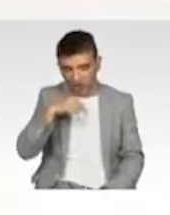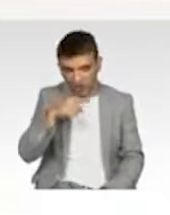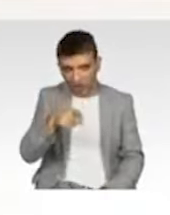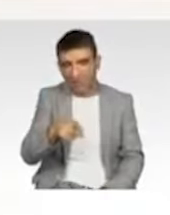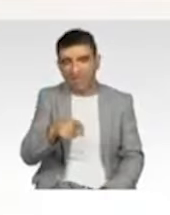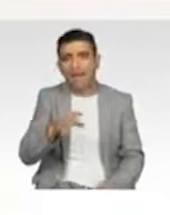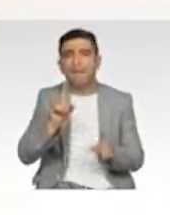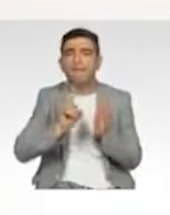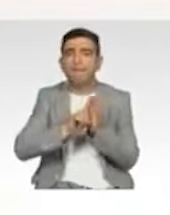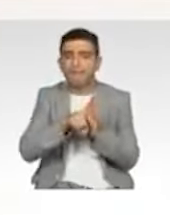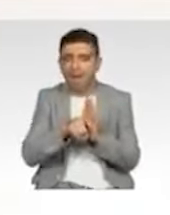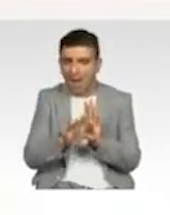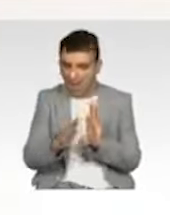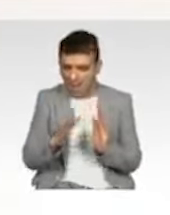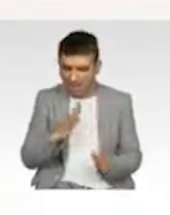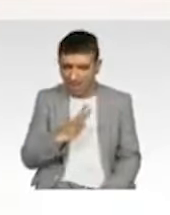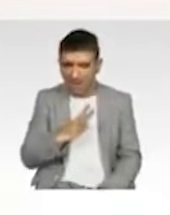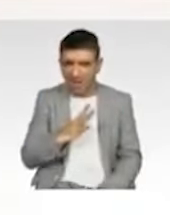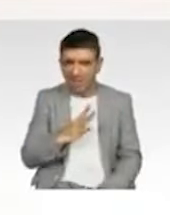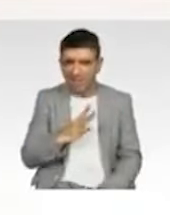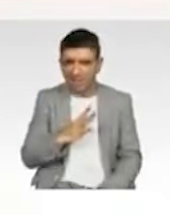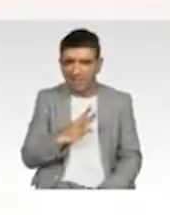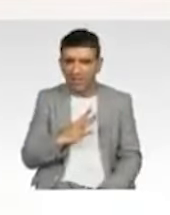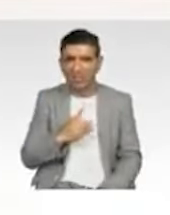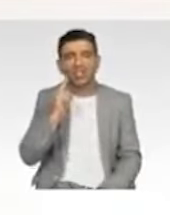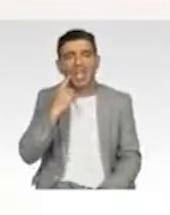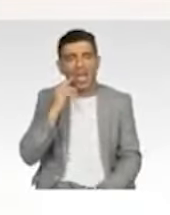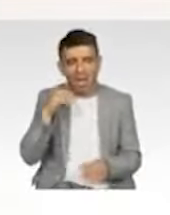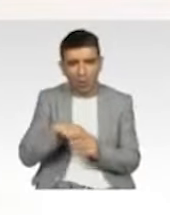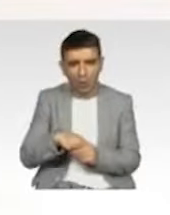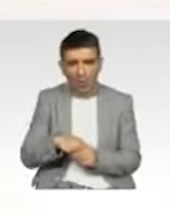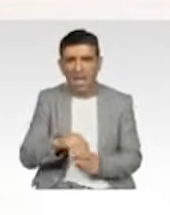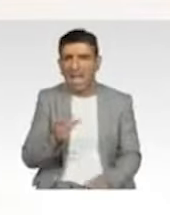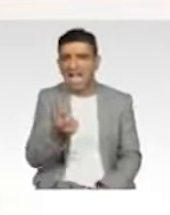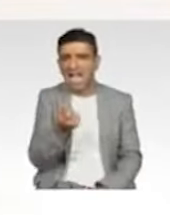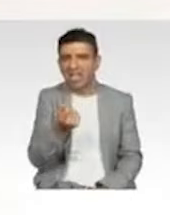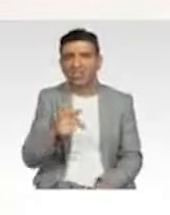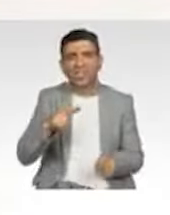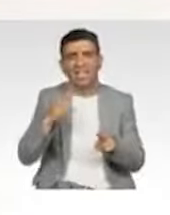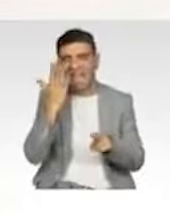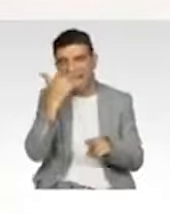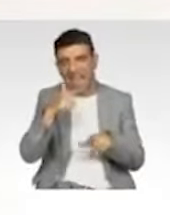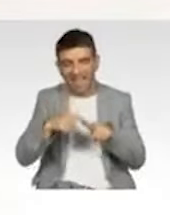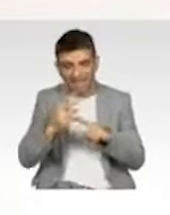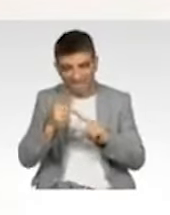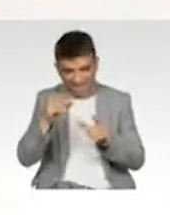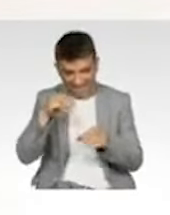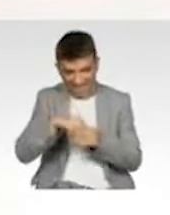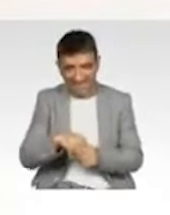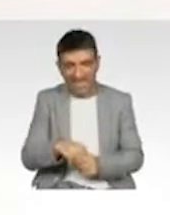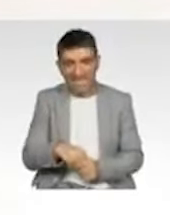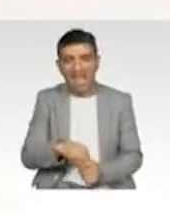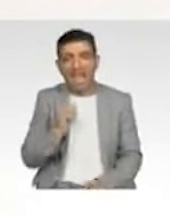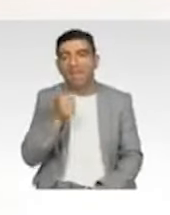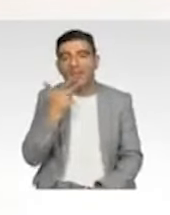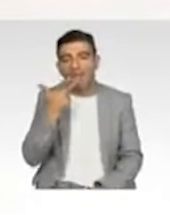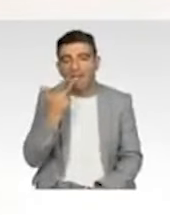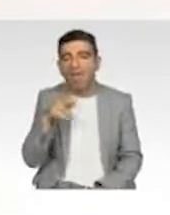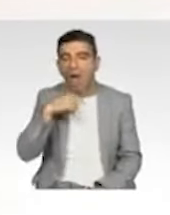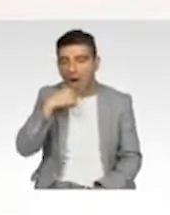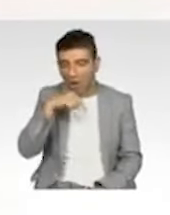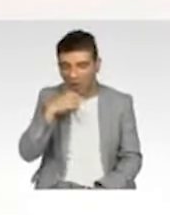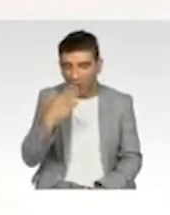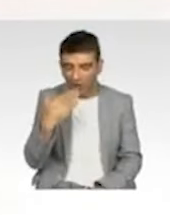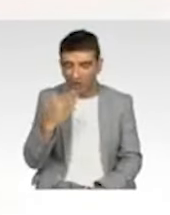bal katar, bazı insanlar da şey katar, şeker katar ve azıcık karanfil de koyuluyor. Sonra top hem hale acı getiriyor. Var, hem tatlı var, evet,